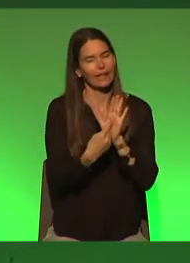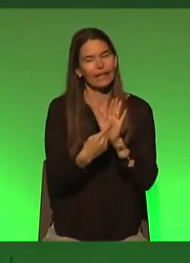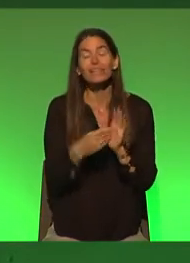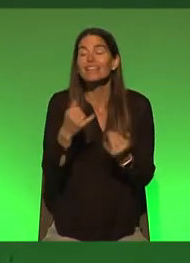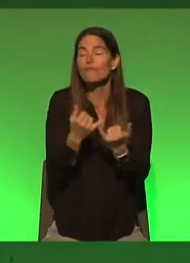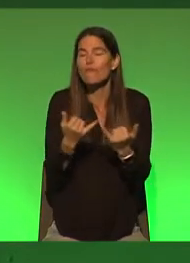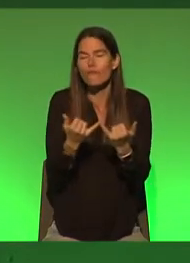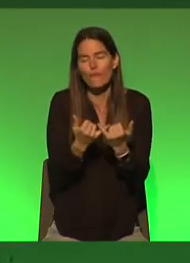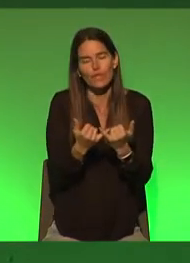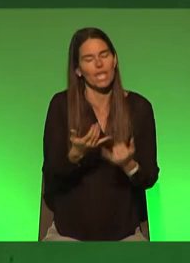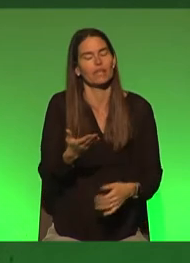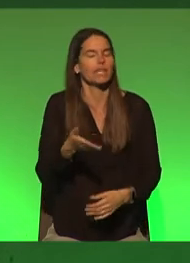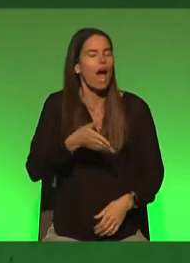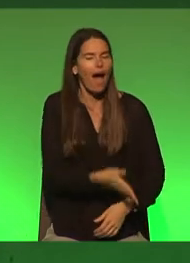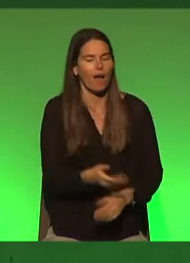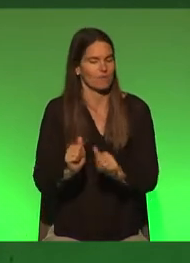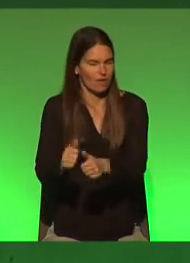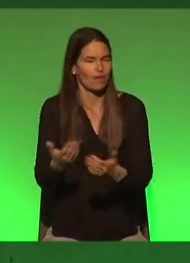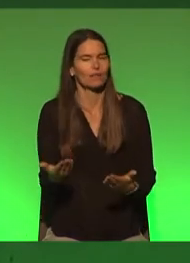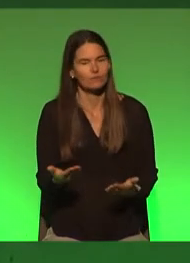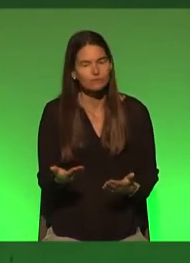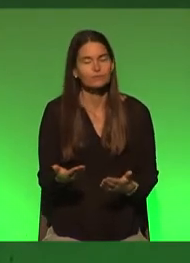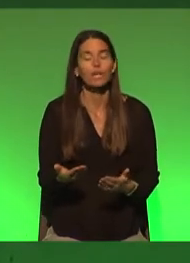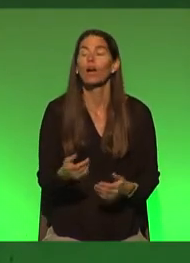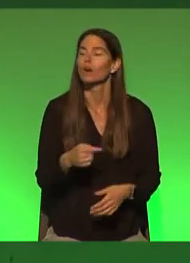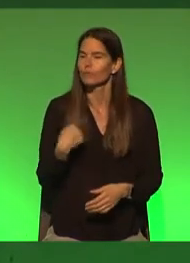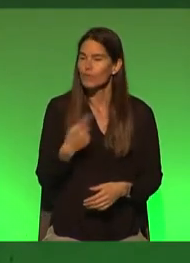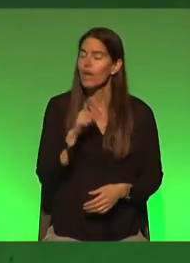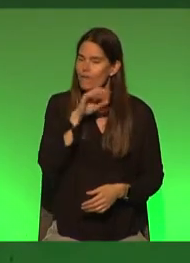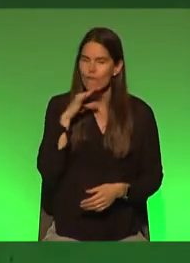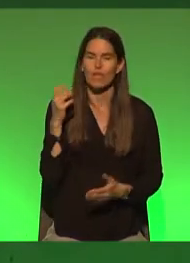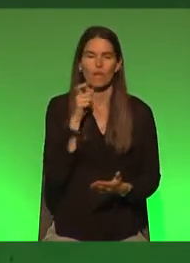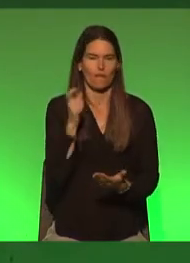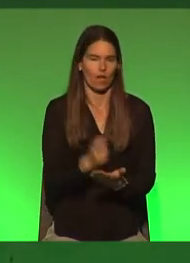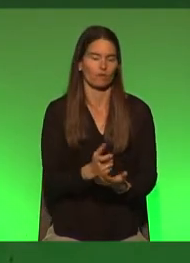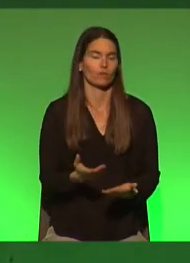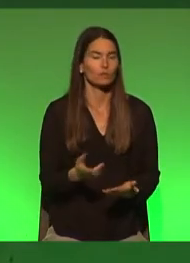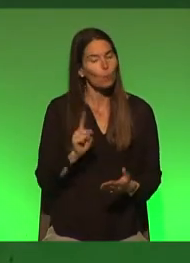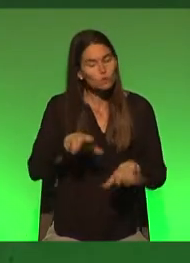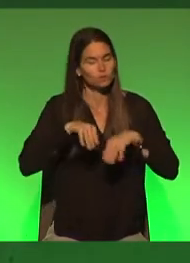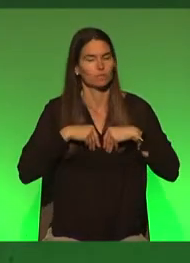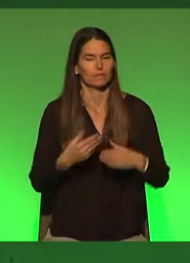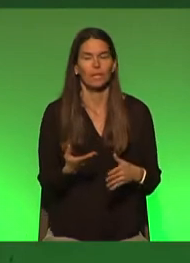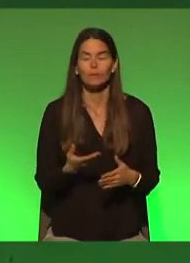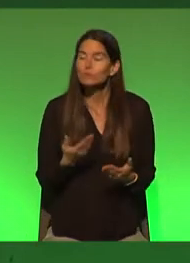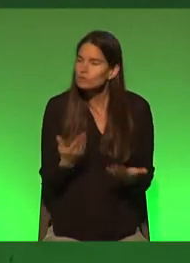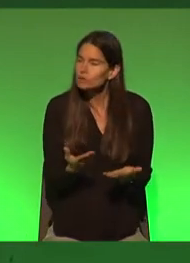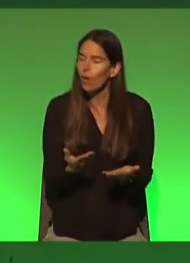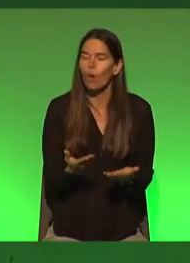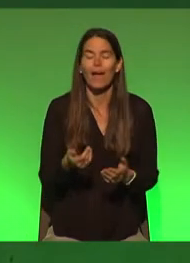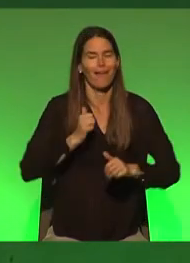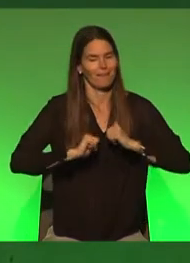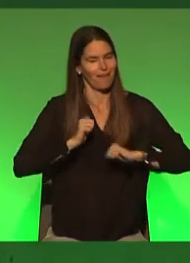Und zweitens, wir haben da einiges an Verantwortung. Reagieren wir auf das Leid mit Ausgrenzung,